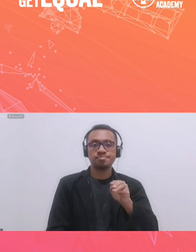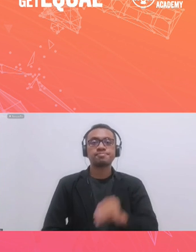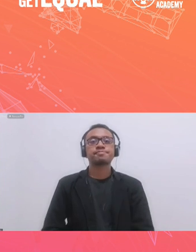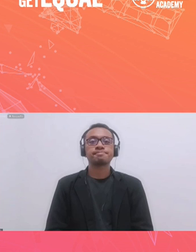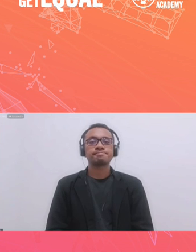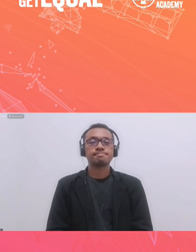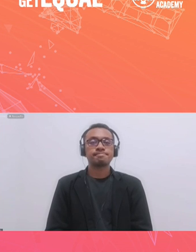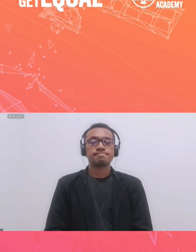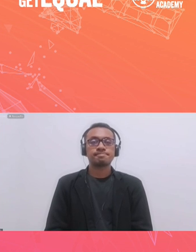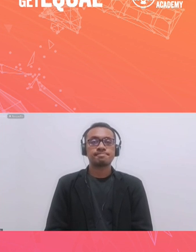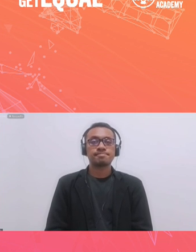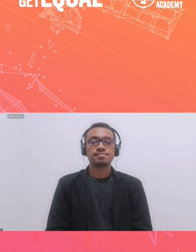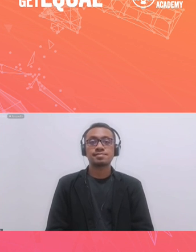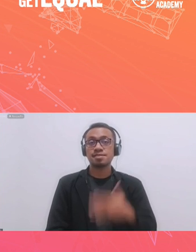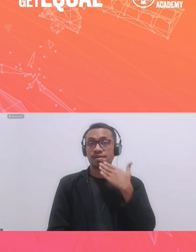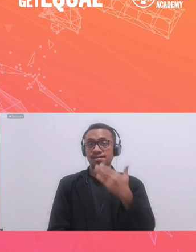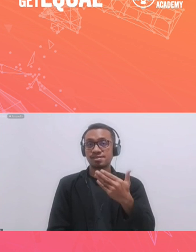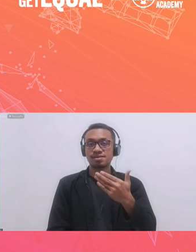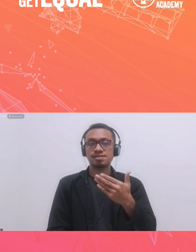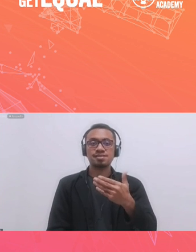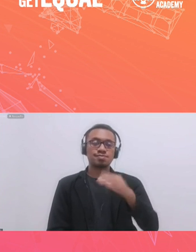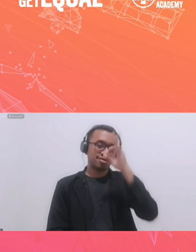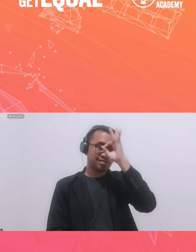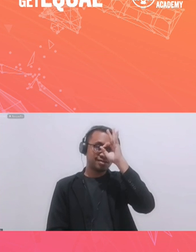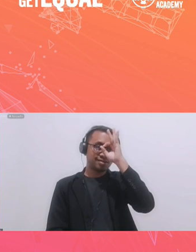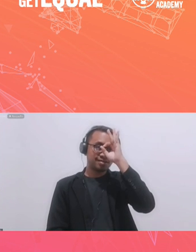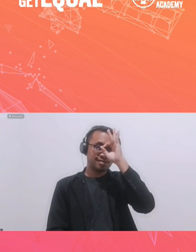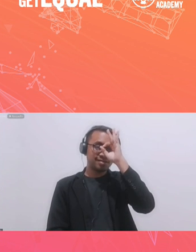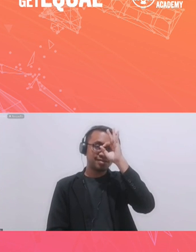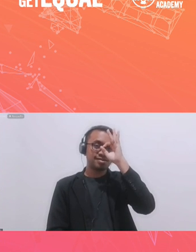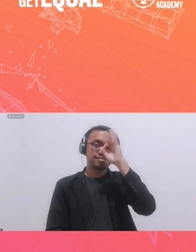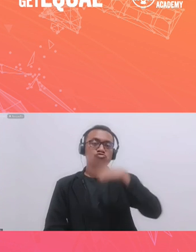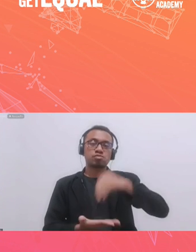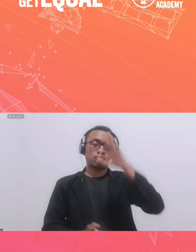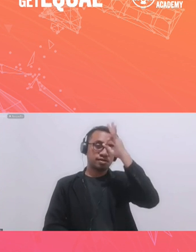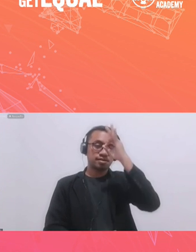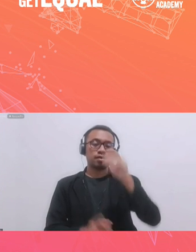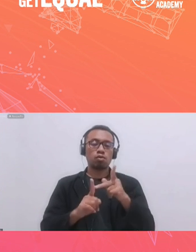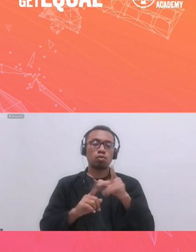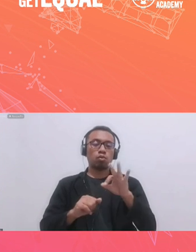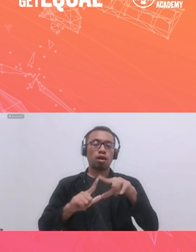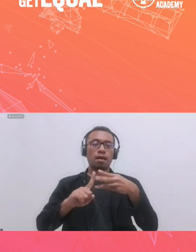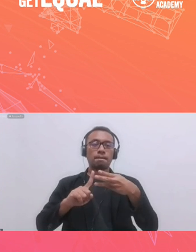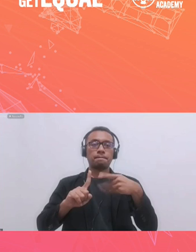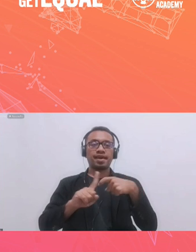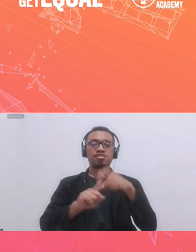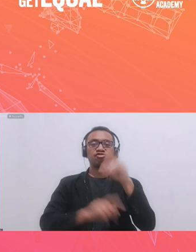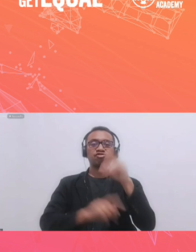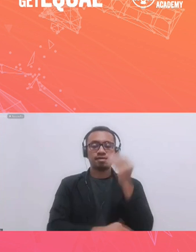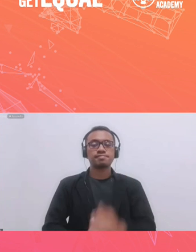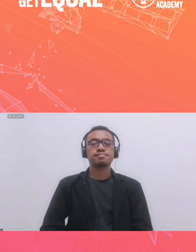Indonesia. Terima kasih kepada Mabes Polri. Terima kasih kepada Holabek Jakarta, Jakarta Feminist Discussion